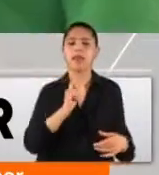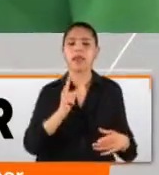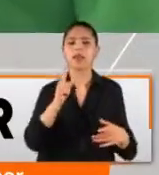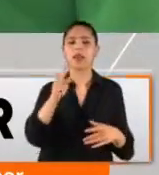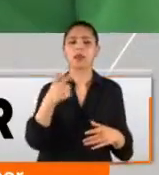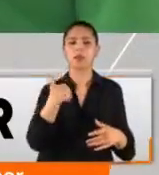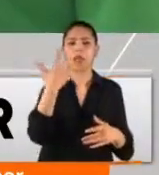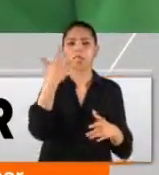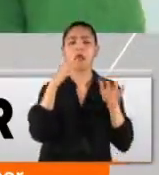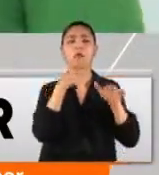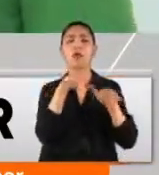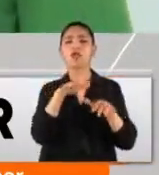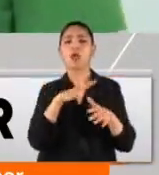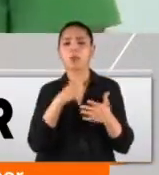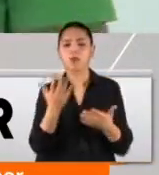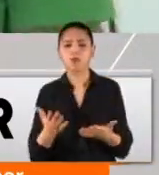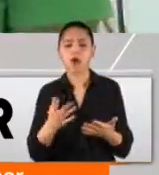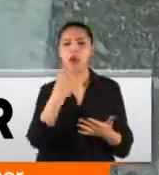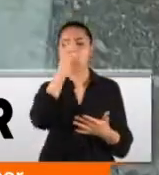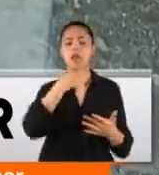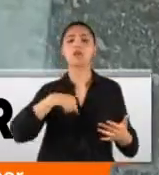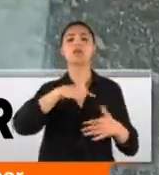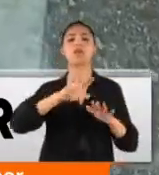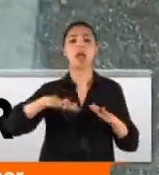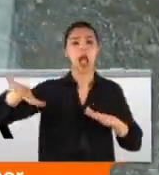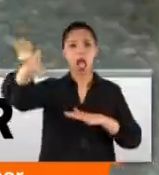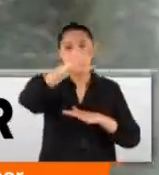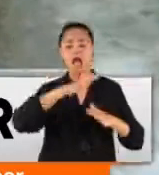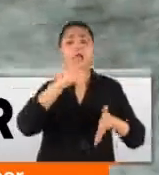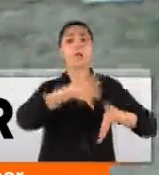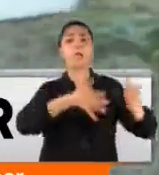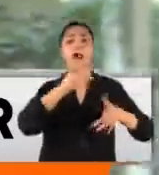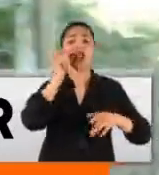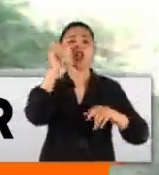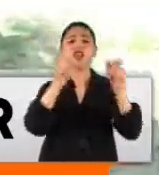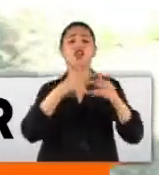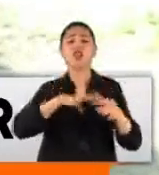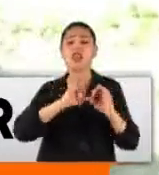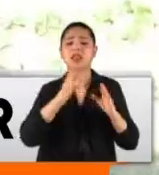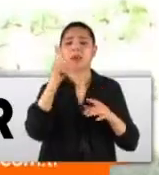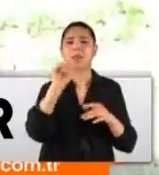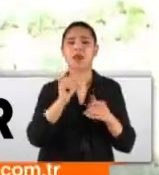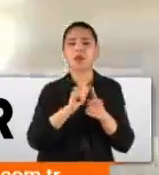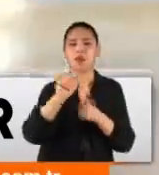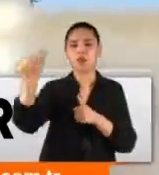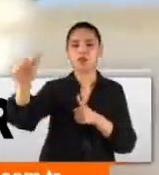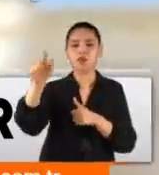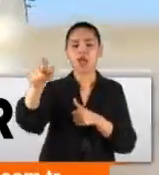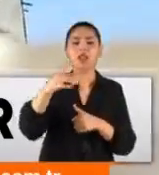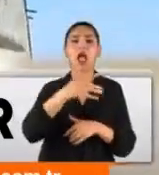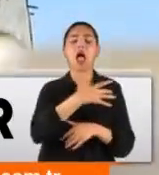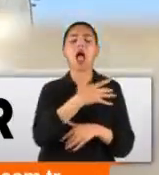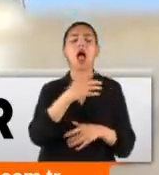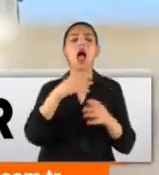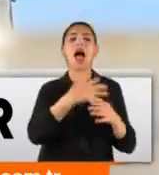var siz kullandığımız beş tane topumuz var sadece bizde değil herkezde mahallenin Tek isteği Köye bir kilometre uzaklıktan geçen